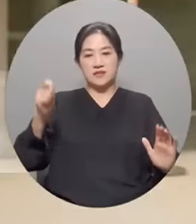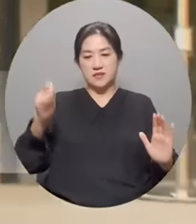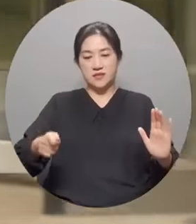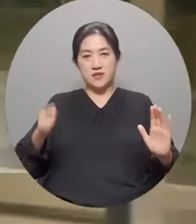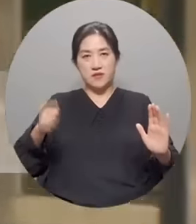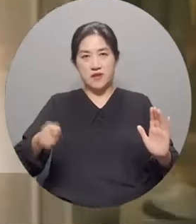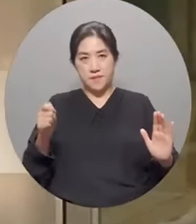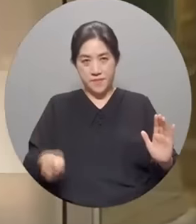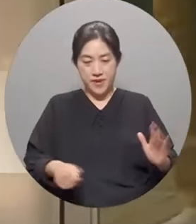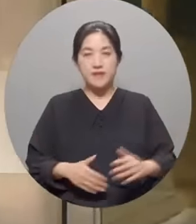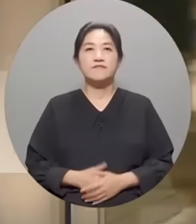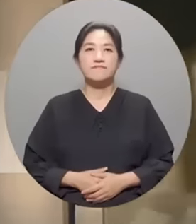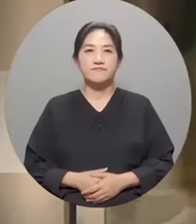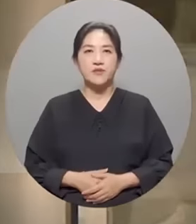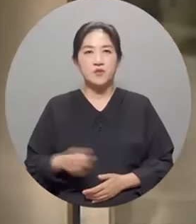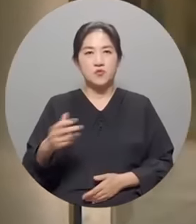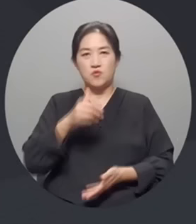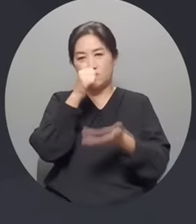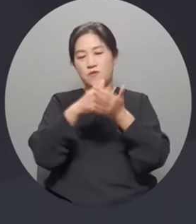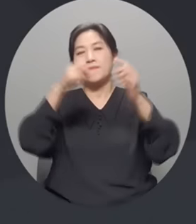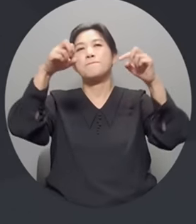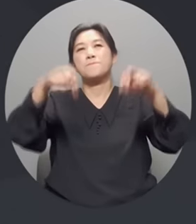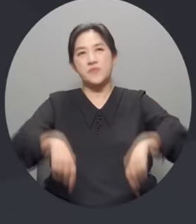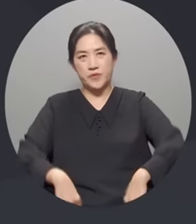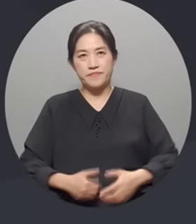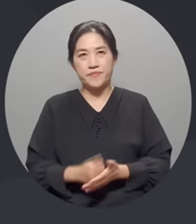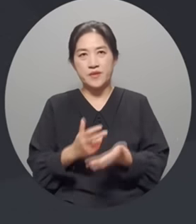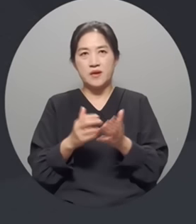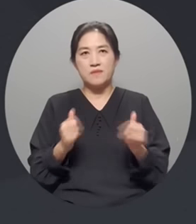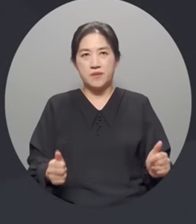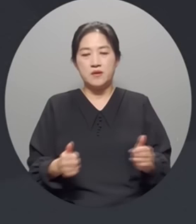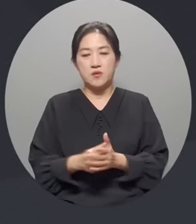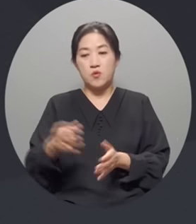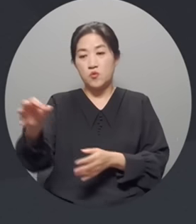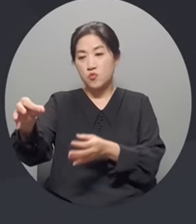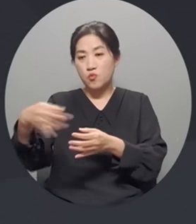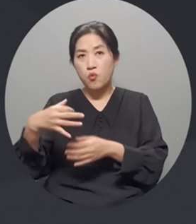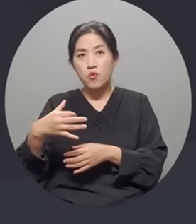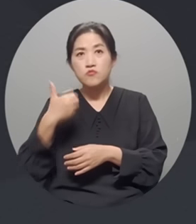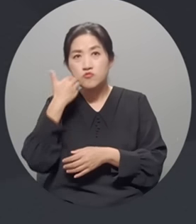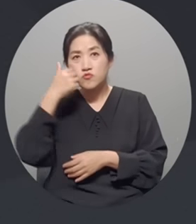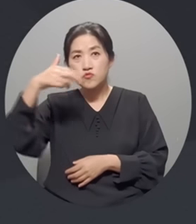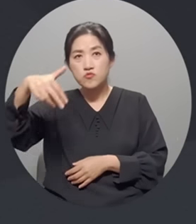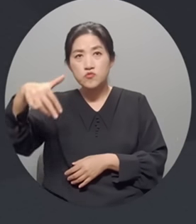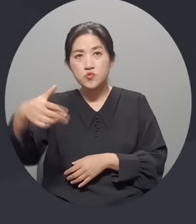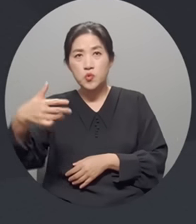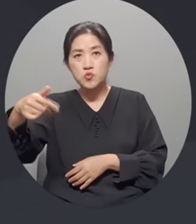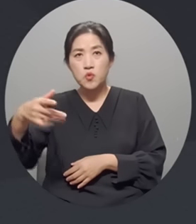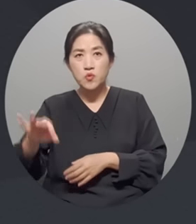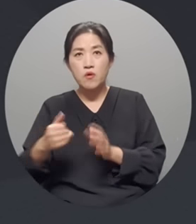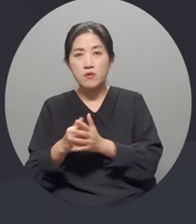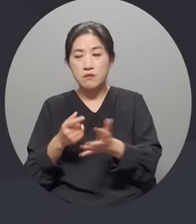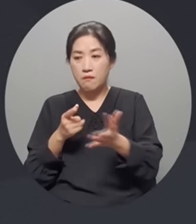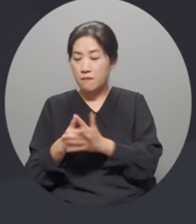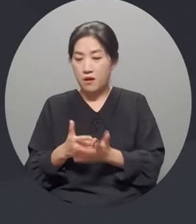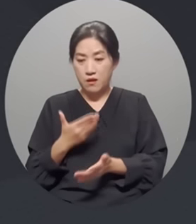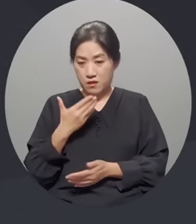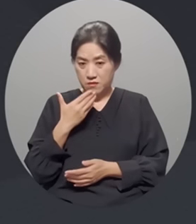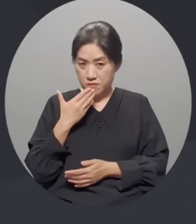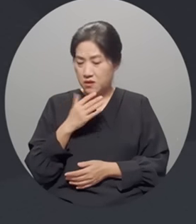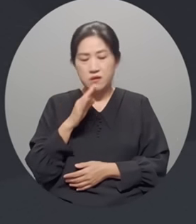나왔습니다. 또 무죄였습니다. 재판부는 돈을 보낸 사람들이 조총련계 인사라는 걸 한 씨가 알았다고 볼 수